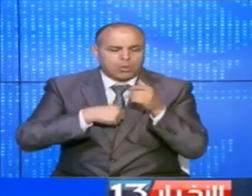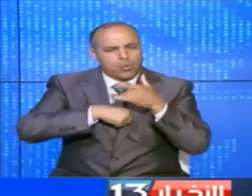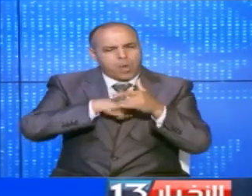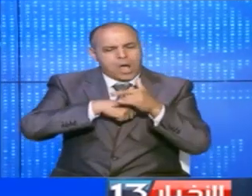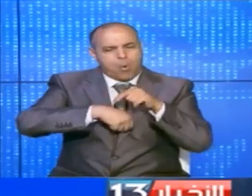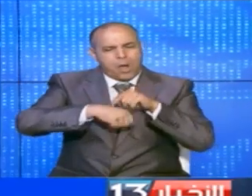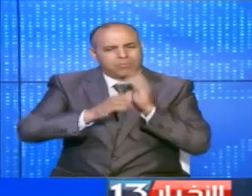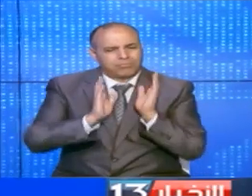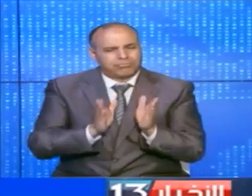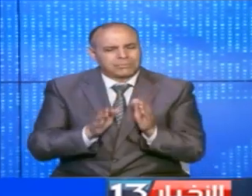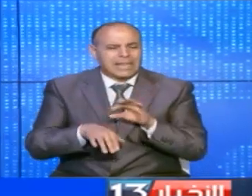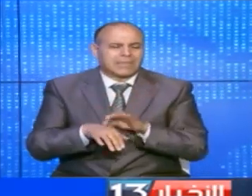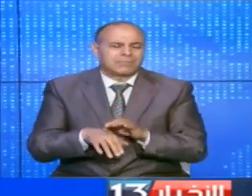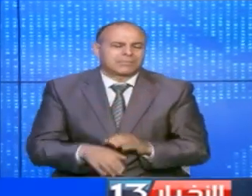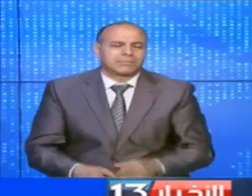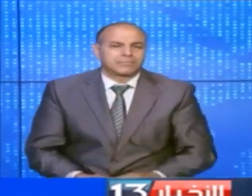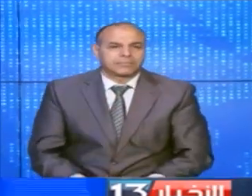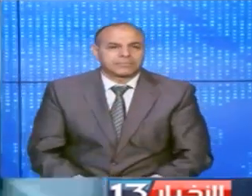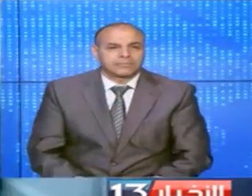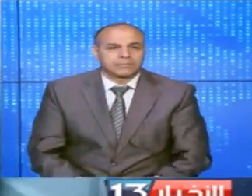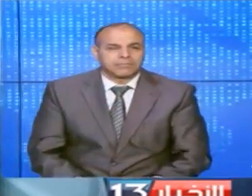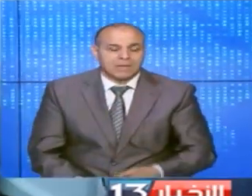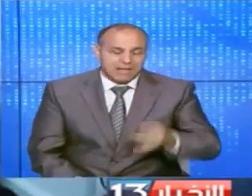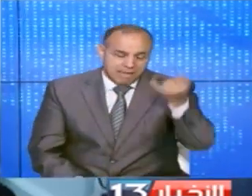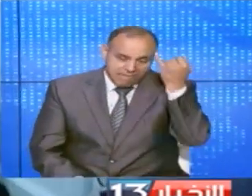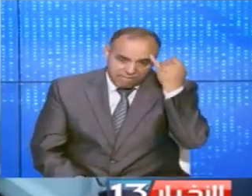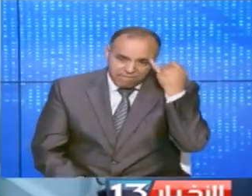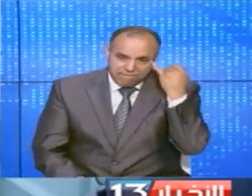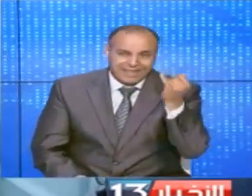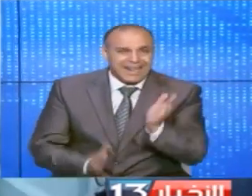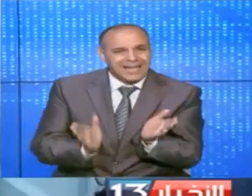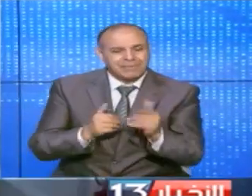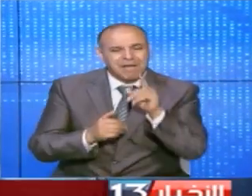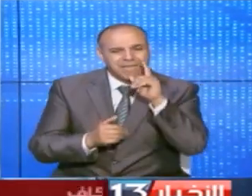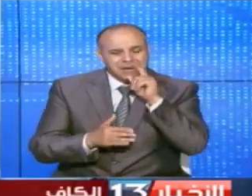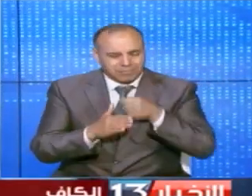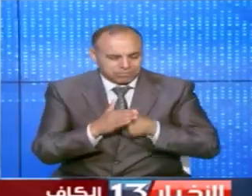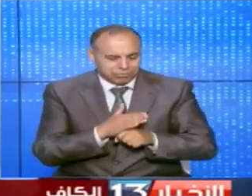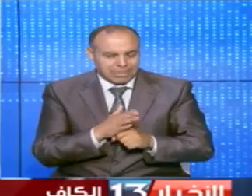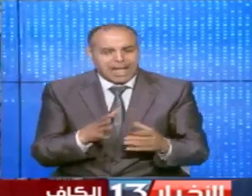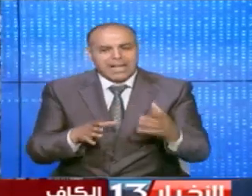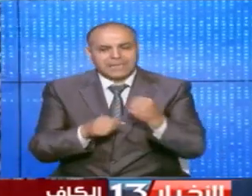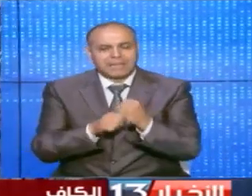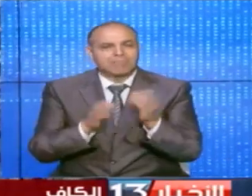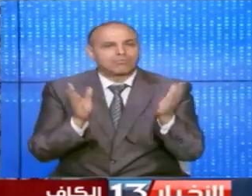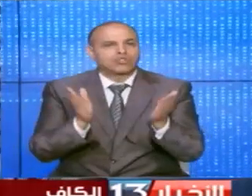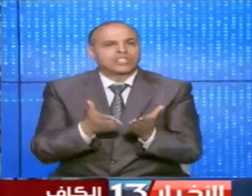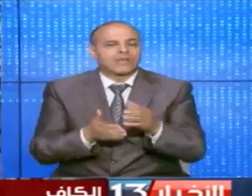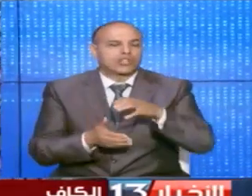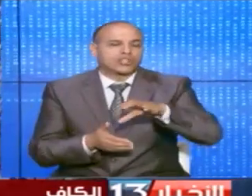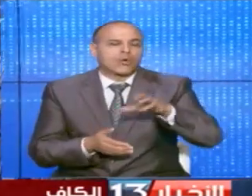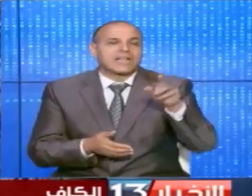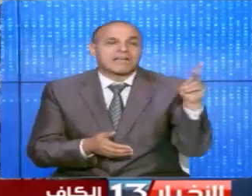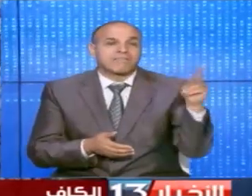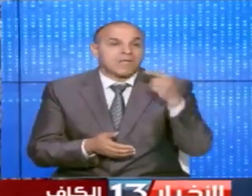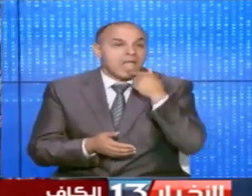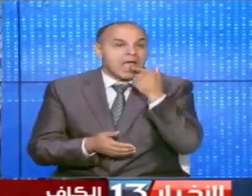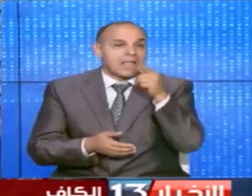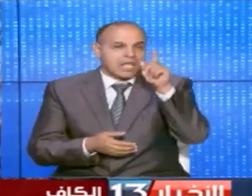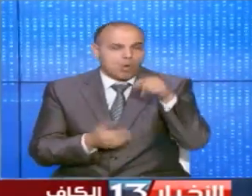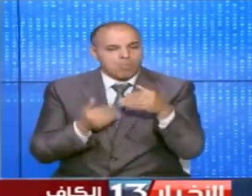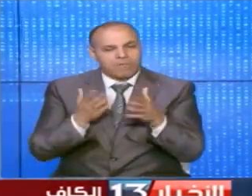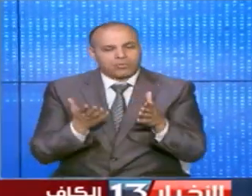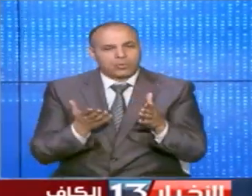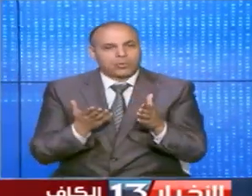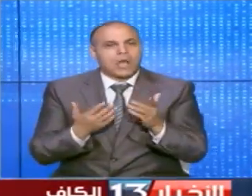المواعيد الطبيه مبادره المنقسم النسائي والتوليد احتضن المستشفى الجهوي بالكاف عليه يوم